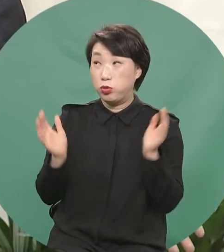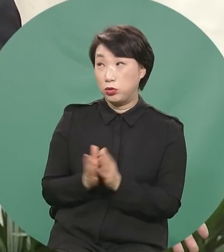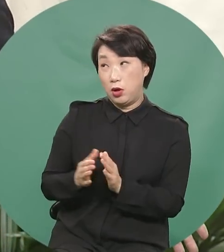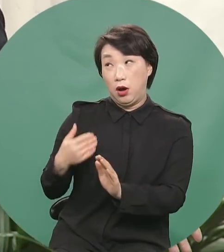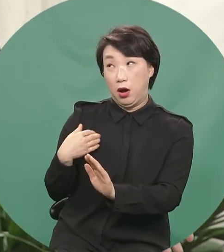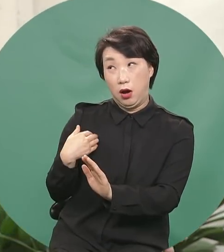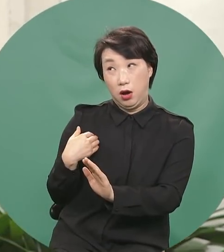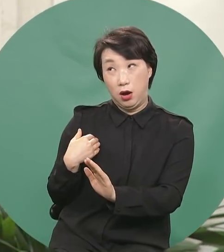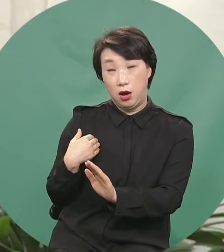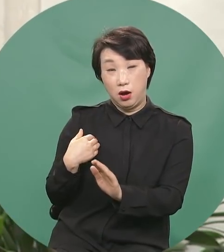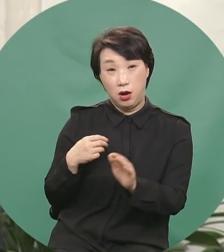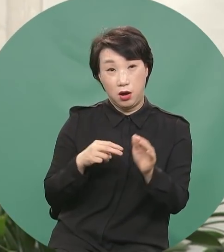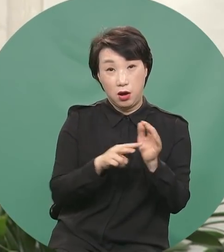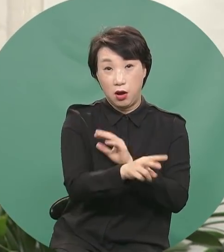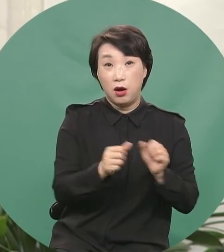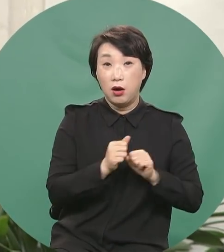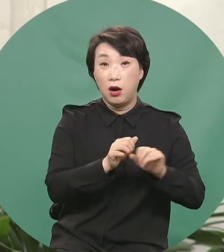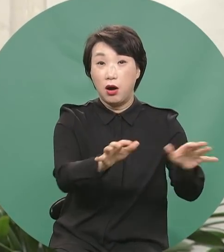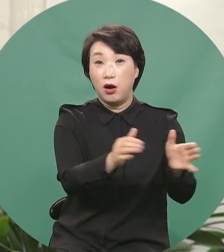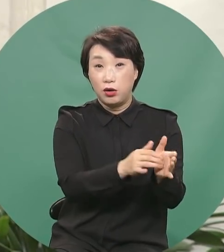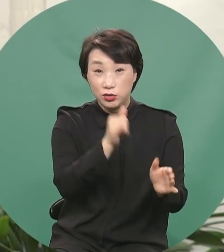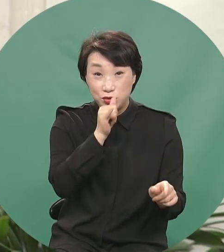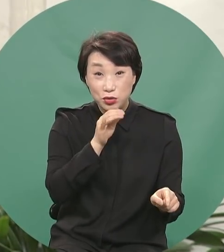제 길로 가고 있었다.